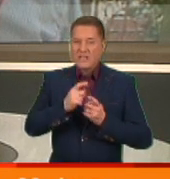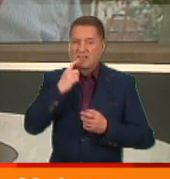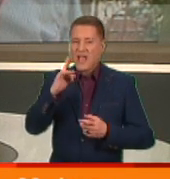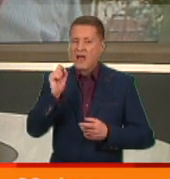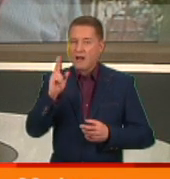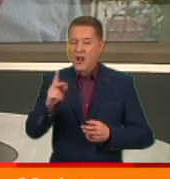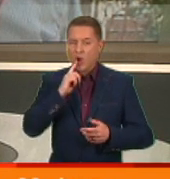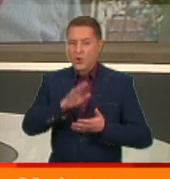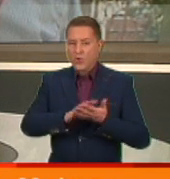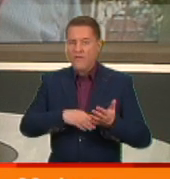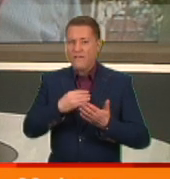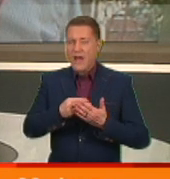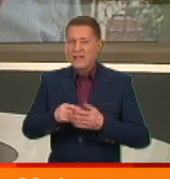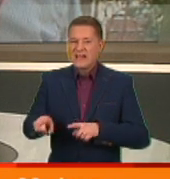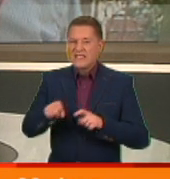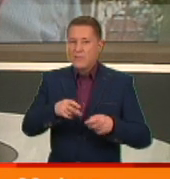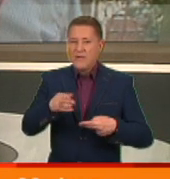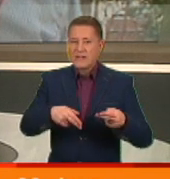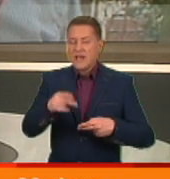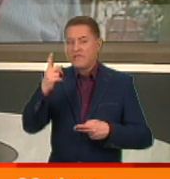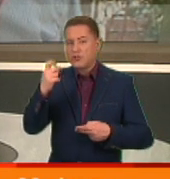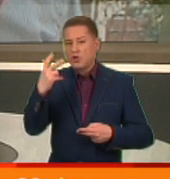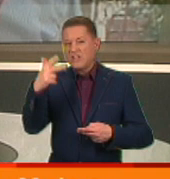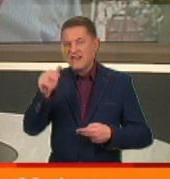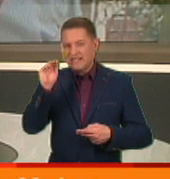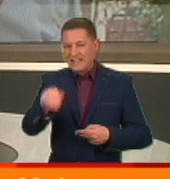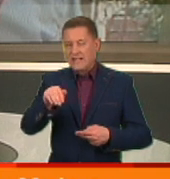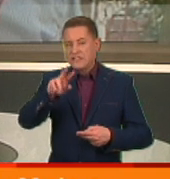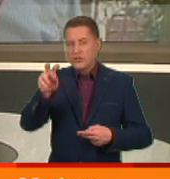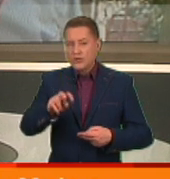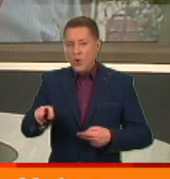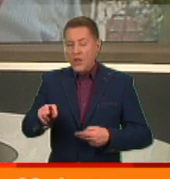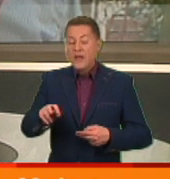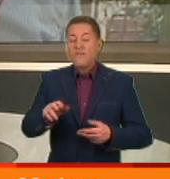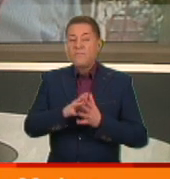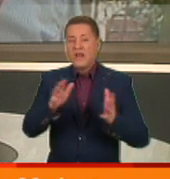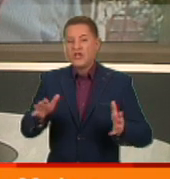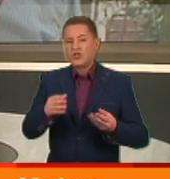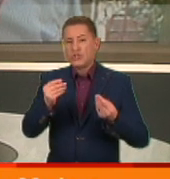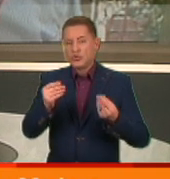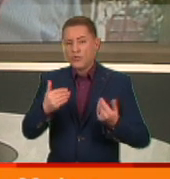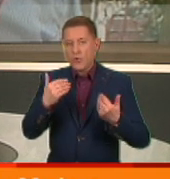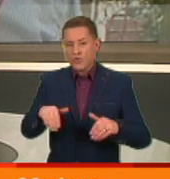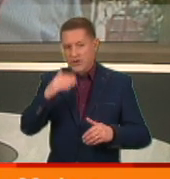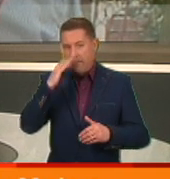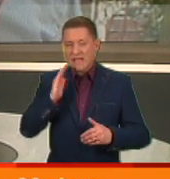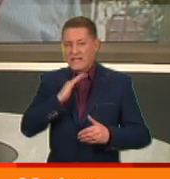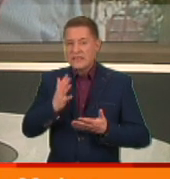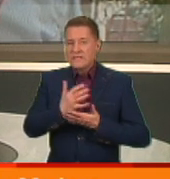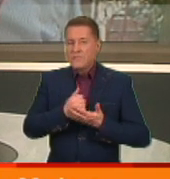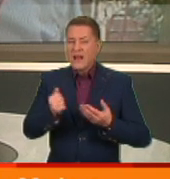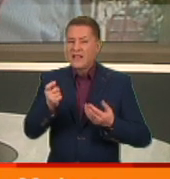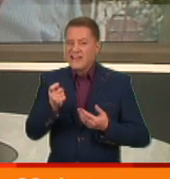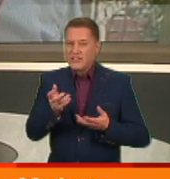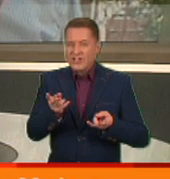Вартість пересадження кісткового мізку – 130 тисяч доларів. Більші суми батьки вже зібрали, лишилося ще трішки. І